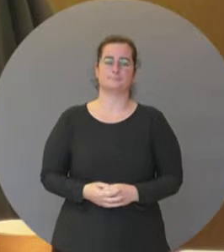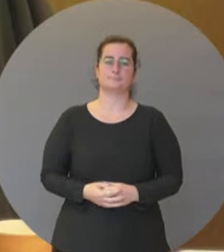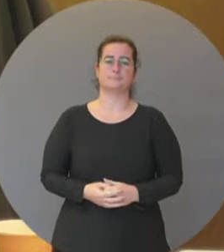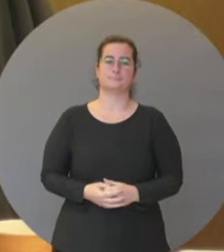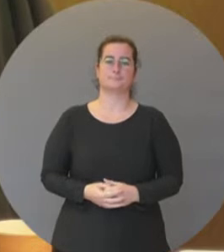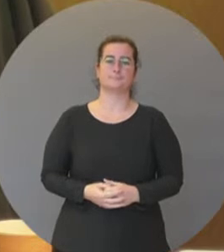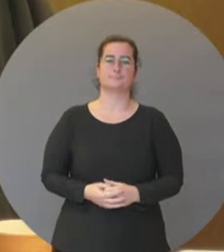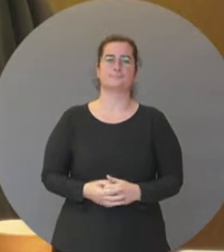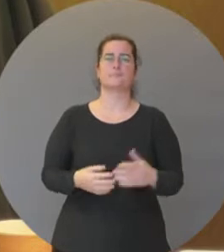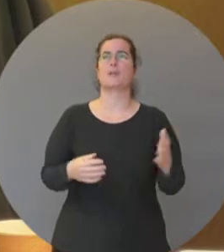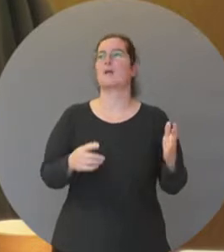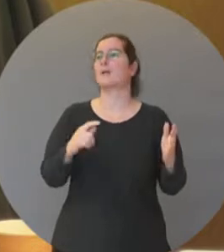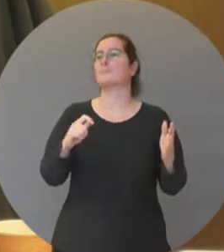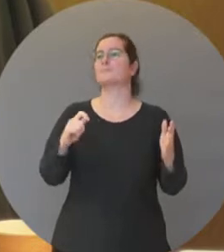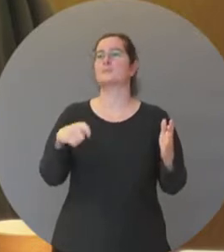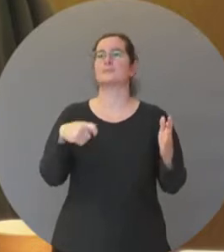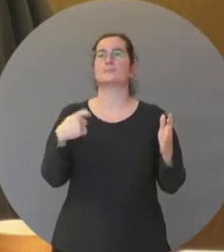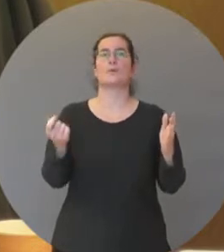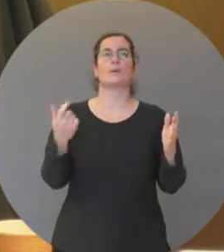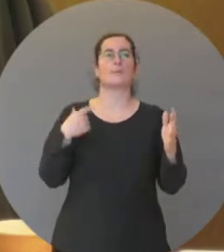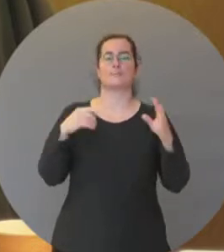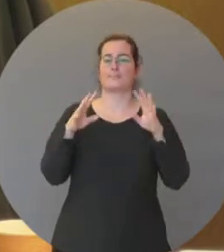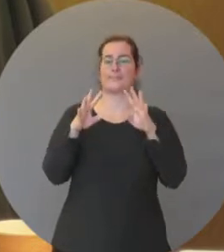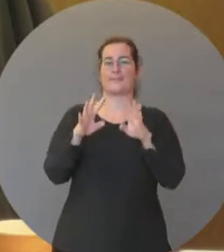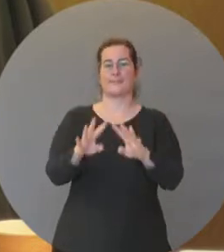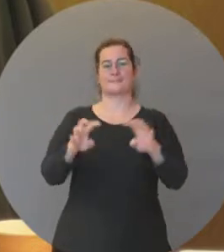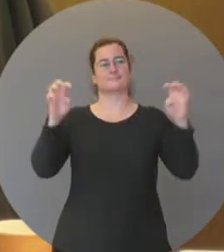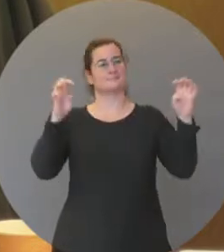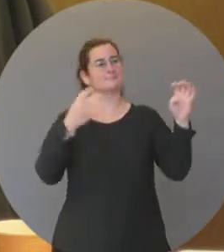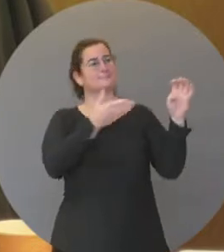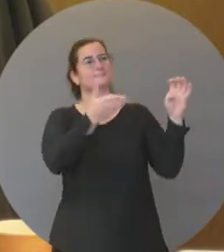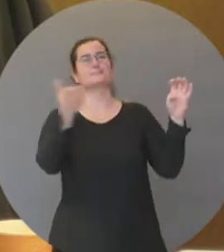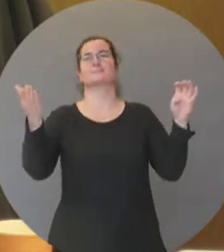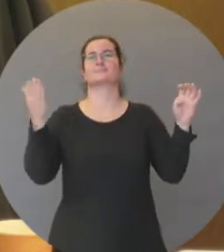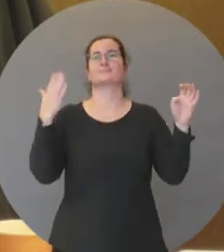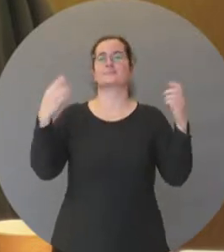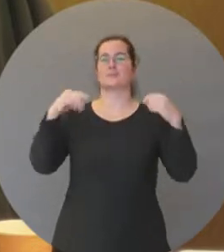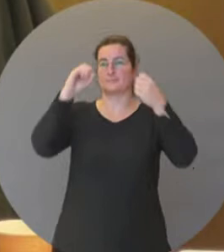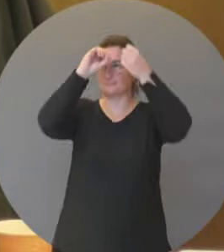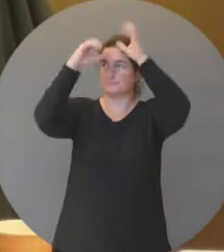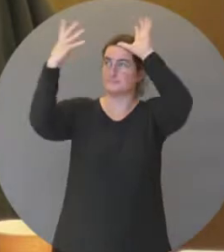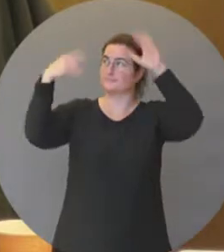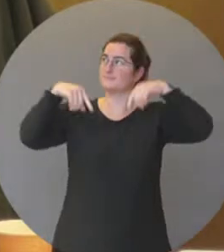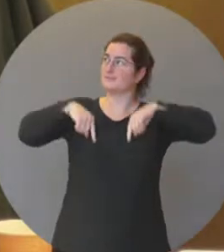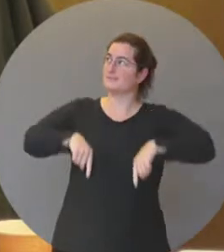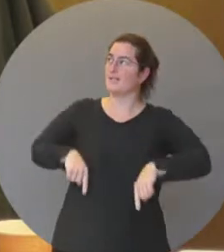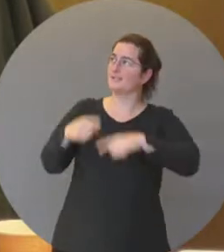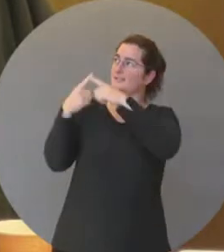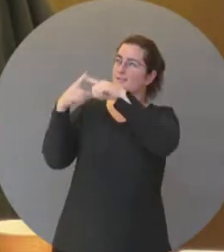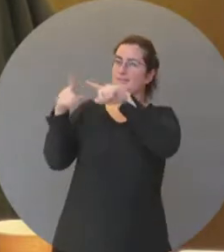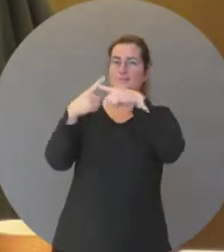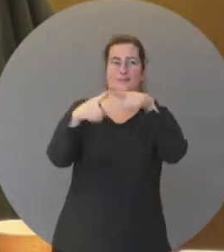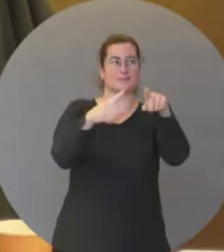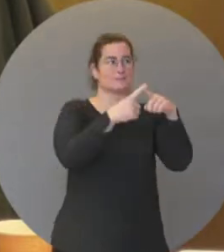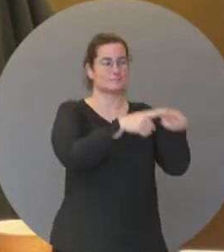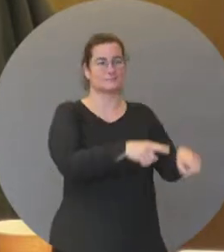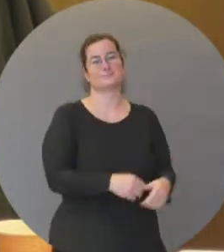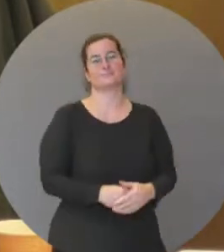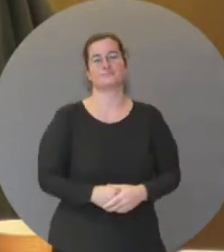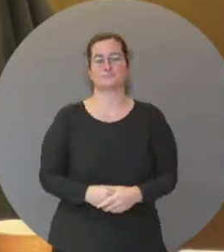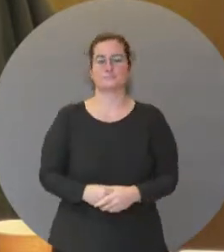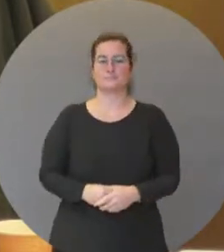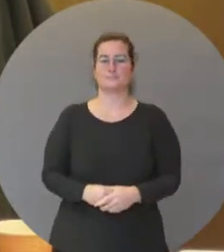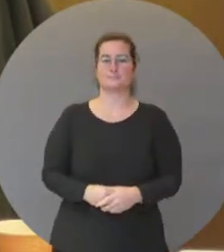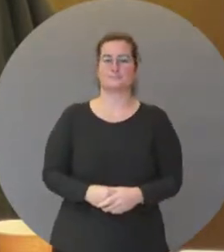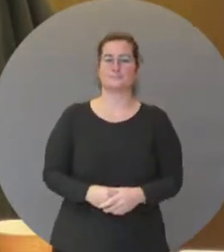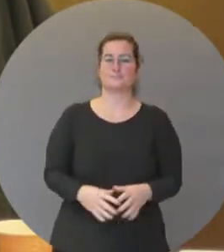dans cette hémicy qui a des conceptions de l'État qui sont objectivement différentes moi je suis pas je ne